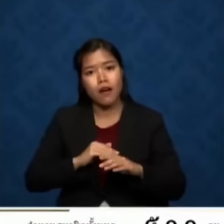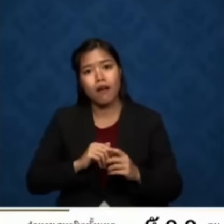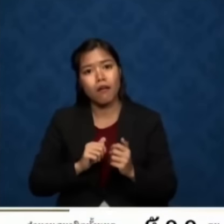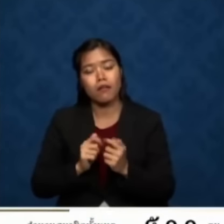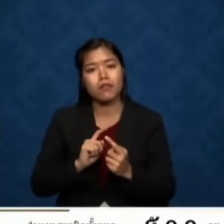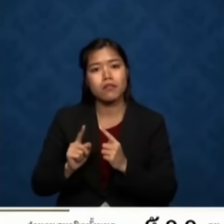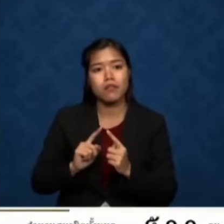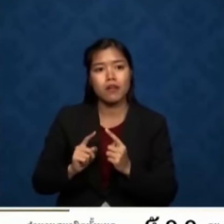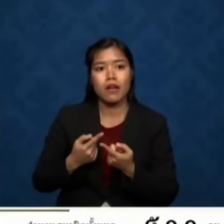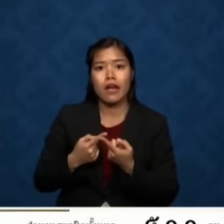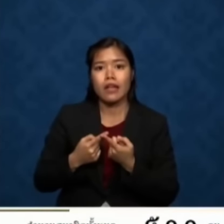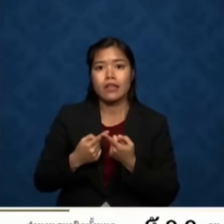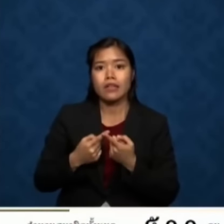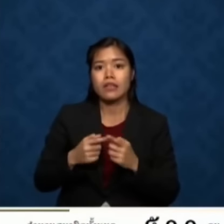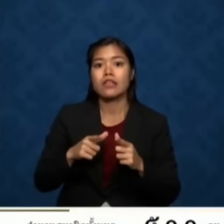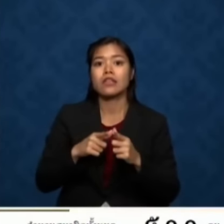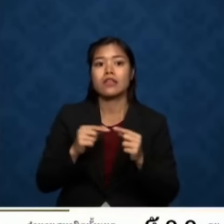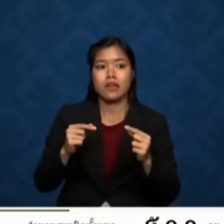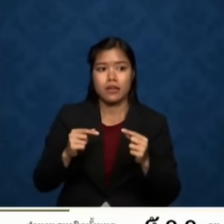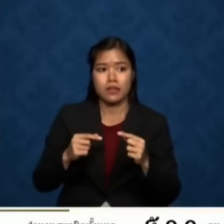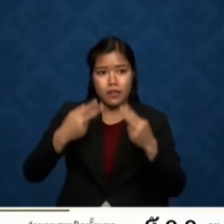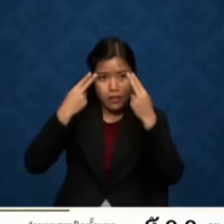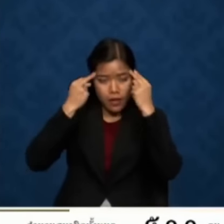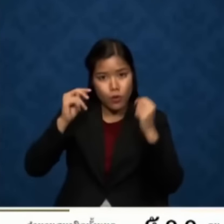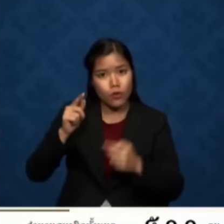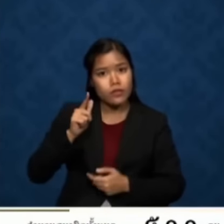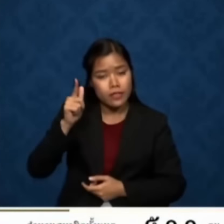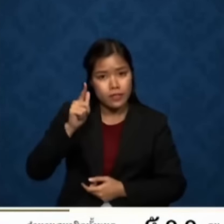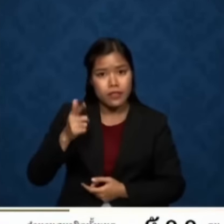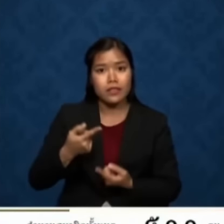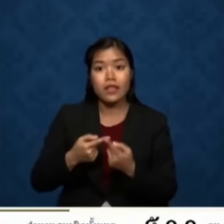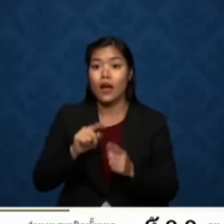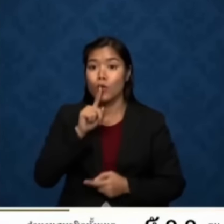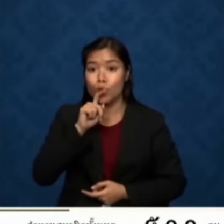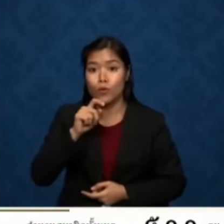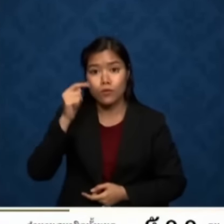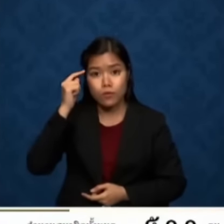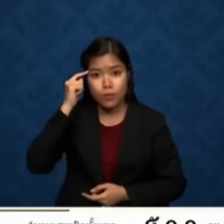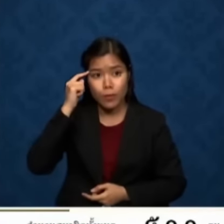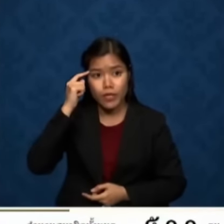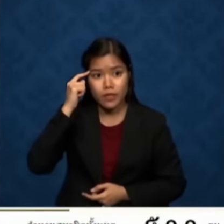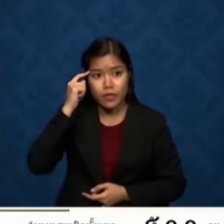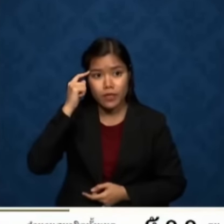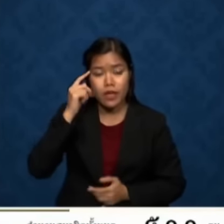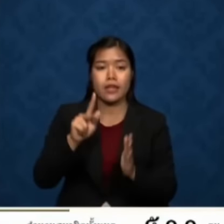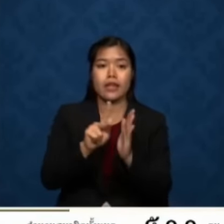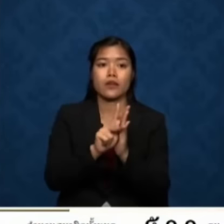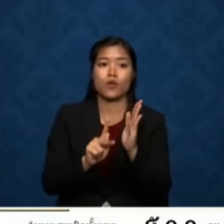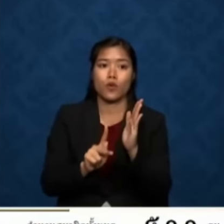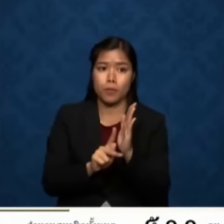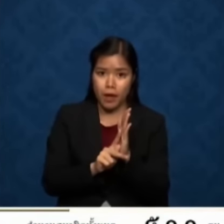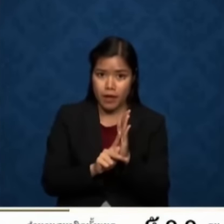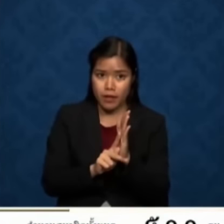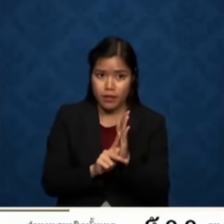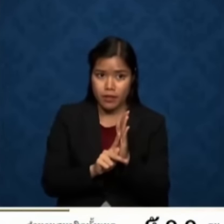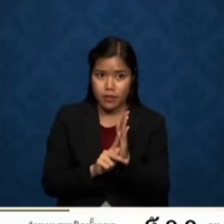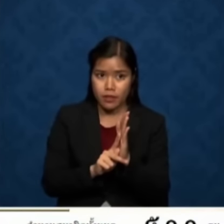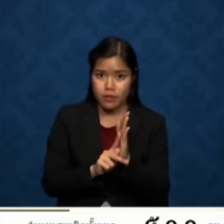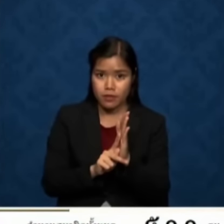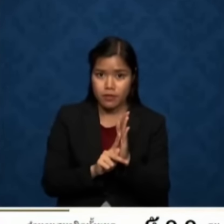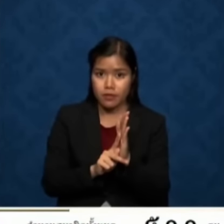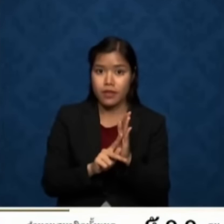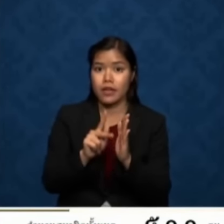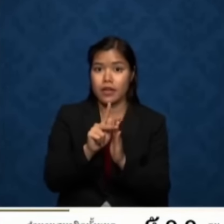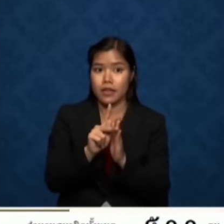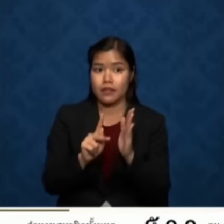มว่าในกฎหมายราชทัณฑ์นะมาตรา52วงเล็บ7